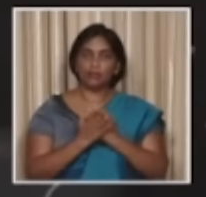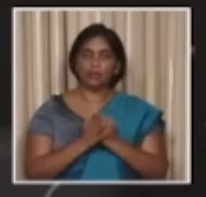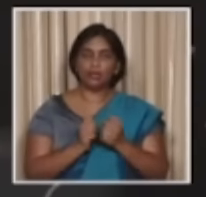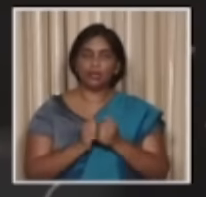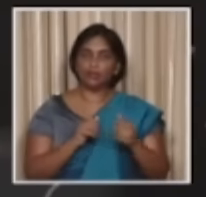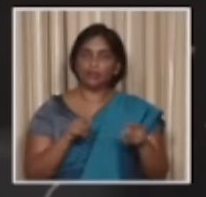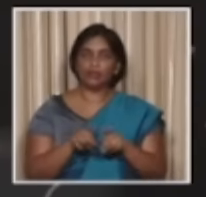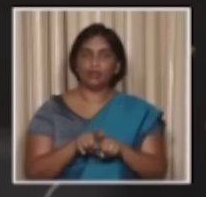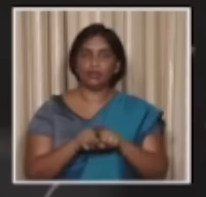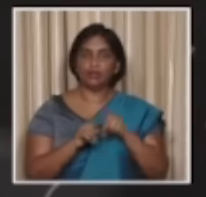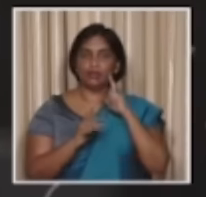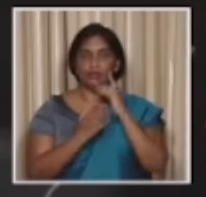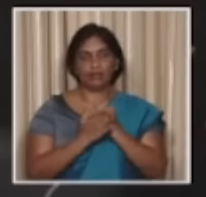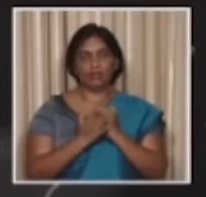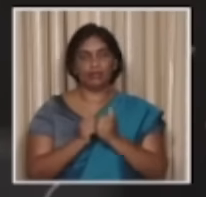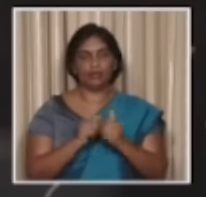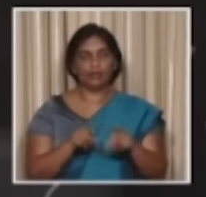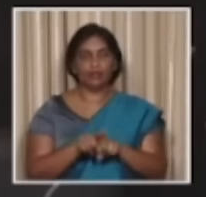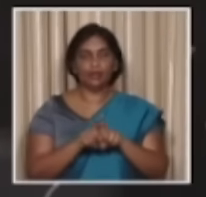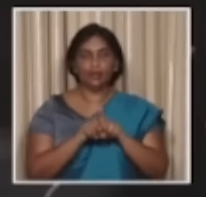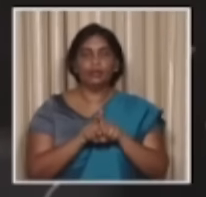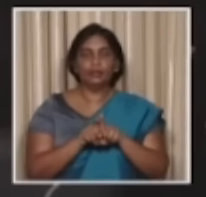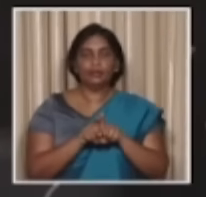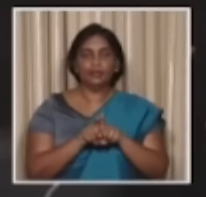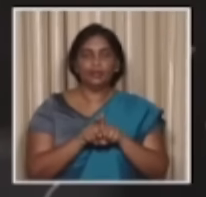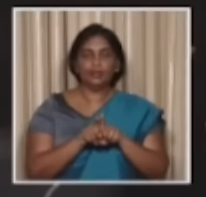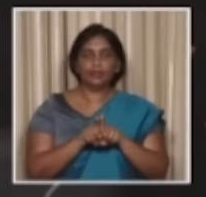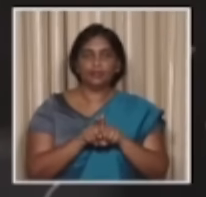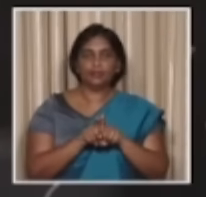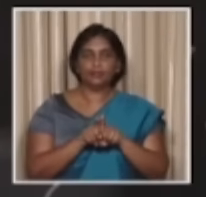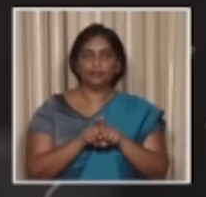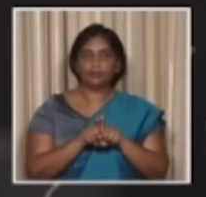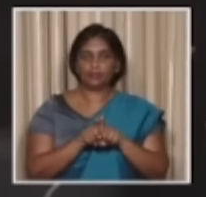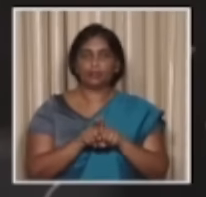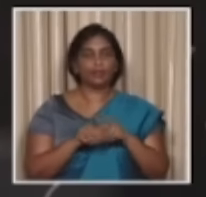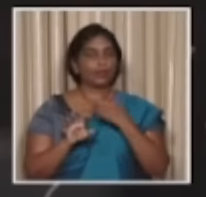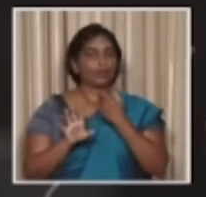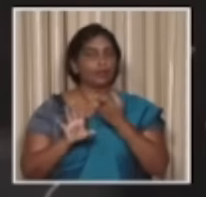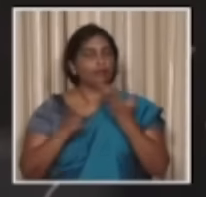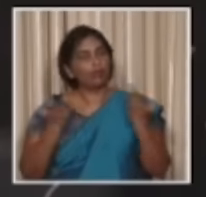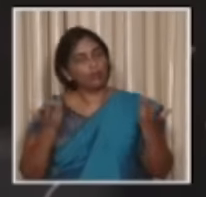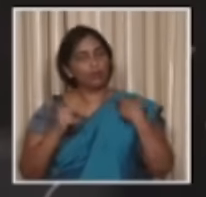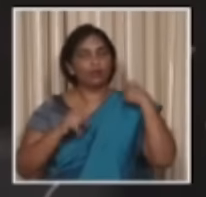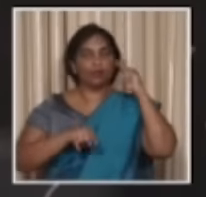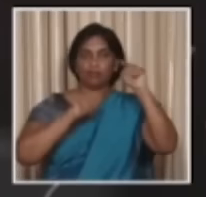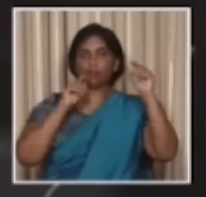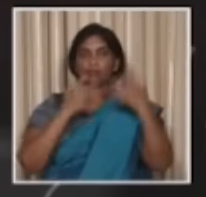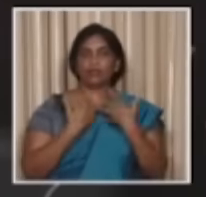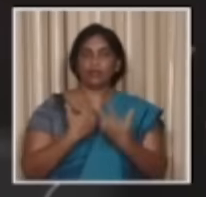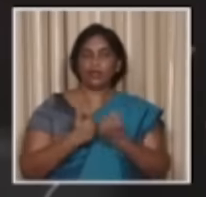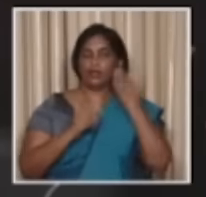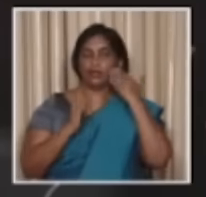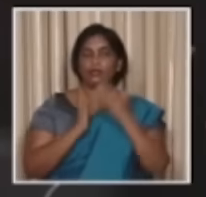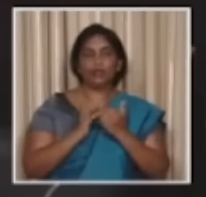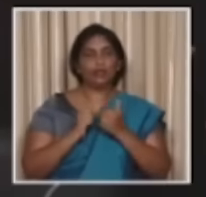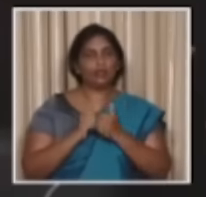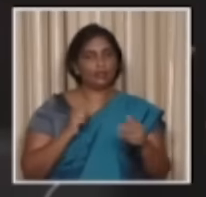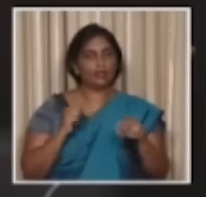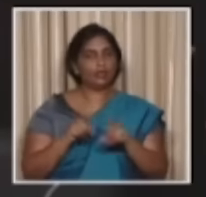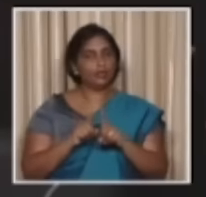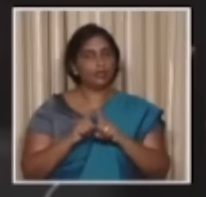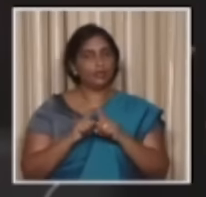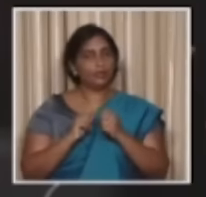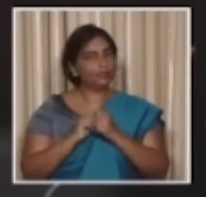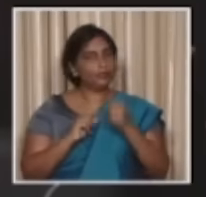වෙනවා. යම් අවස්ථාවලදී හදිසි මිලදීම් ගැනීම කියනවා. එතකොට කොහෙන් හරි තියෙන තැනකින් ඒක ගන්න සිද්ධ වෙනවා. මේ ක්‍රමයේ